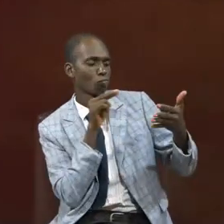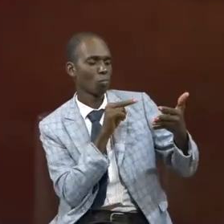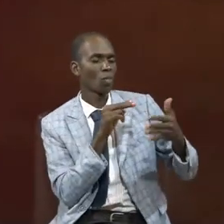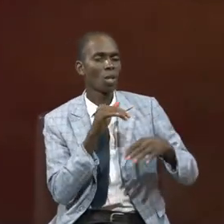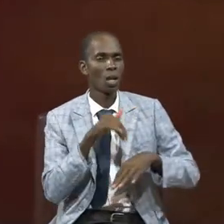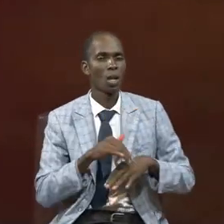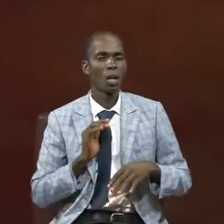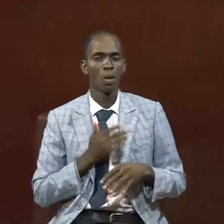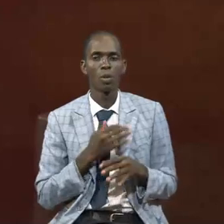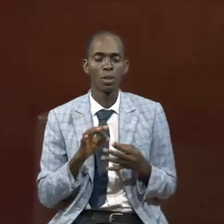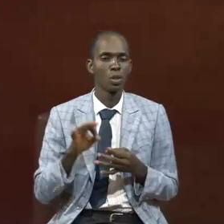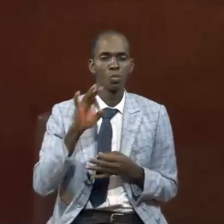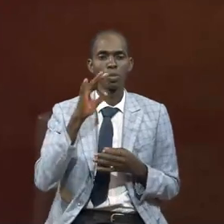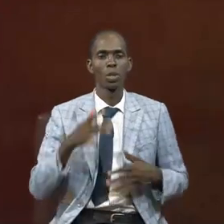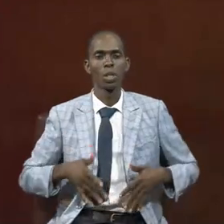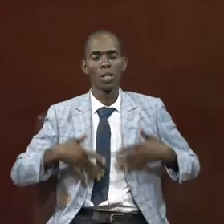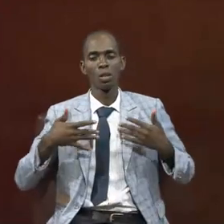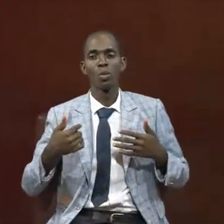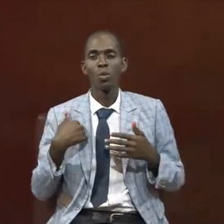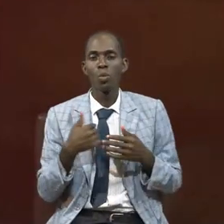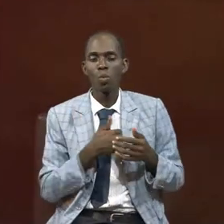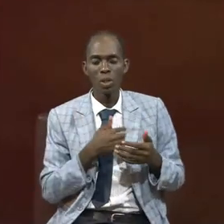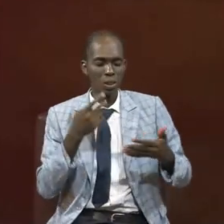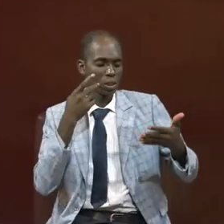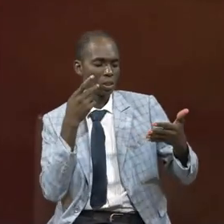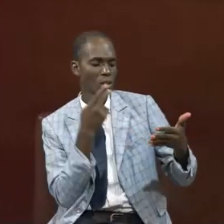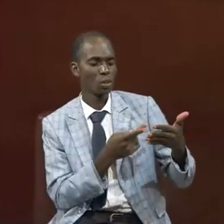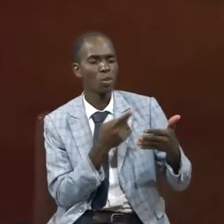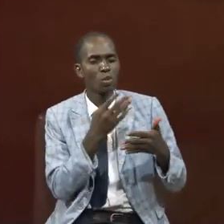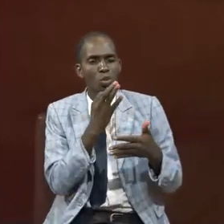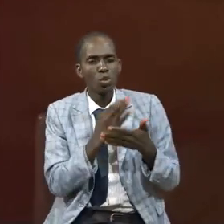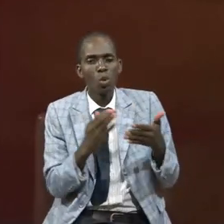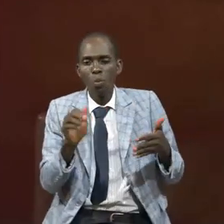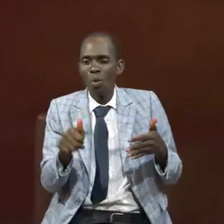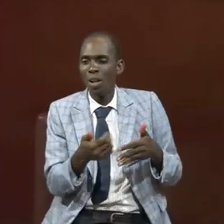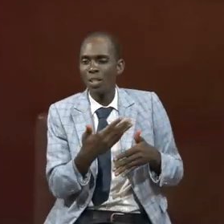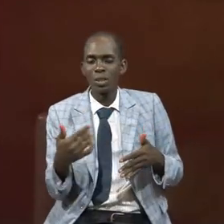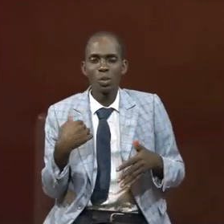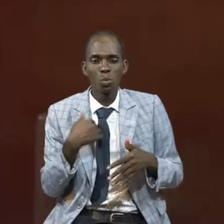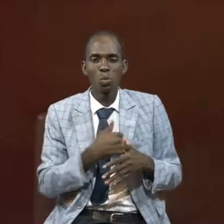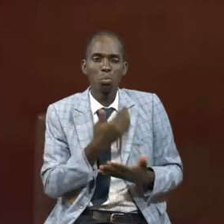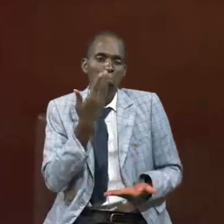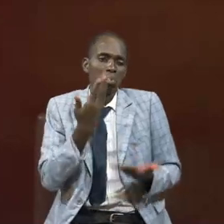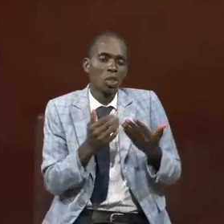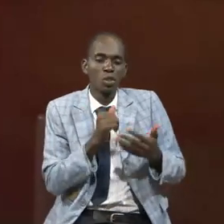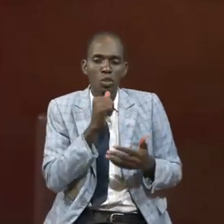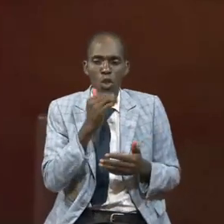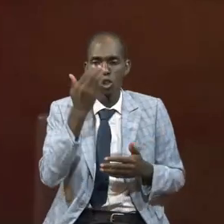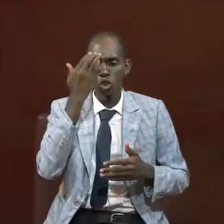spirituelle, nous voyons toutes les choses que nous devons savoir, les choses que nous n'aurons